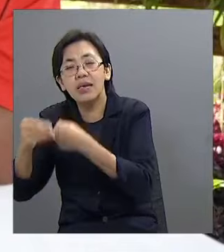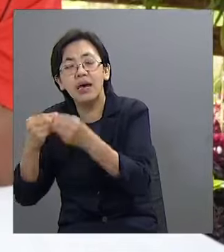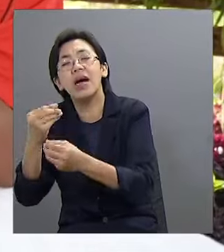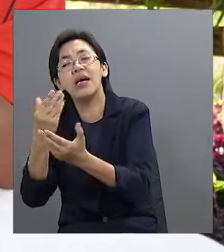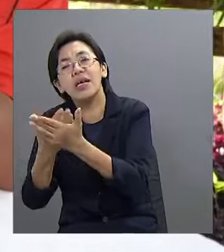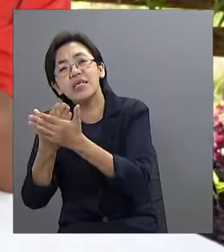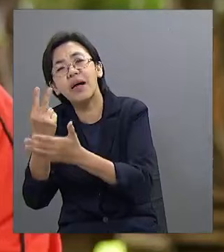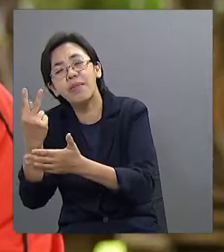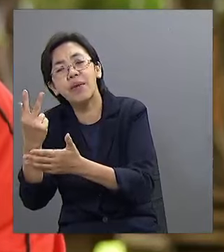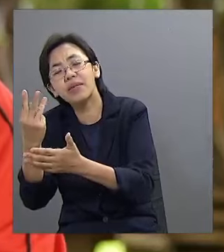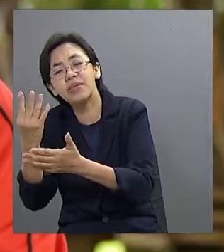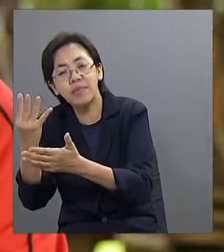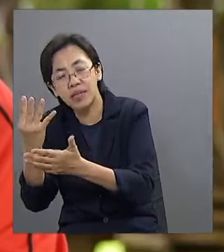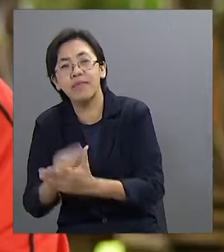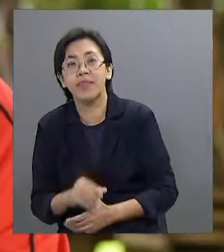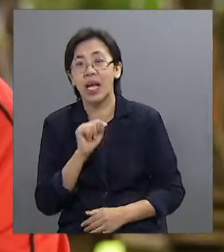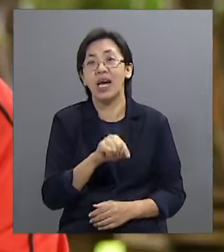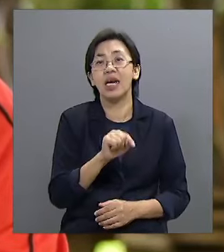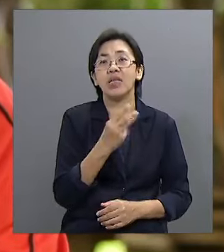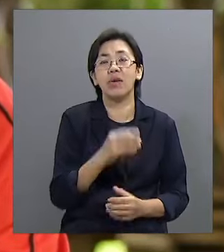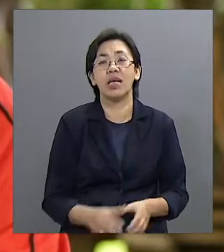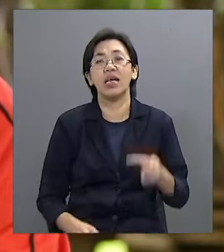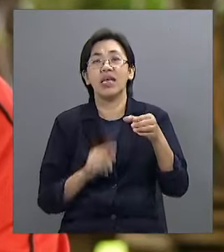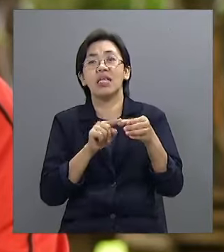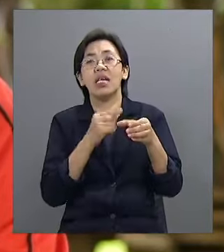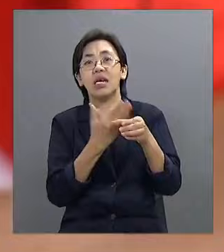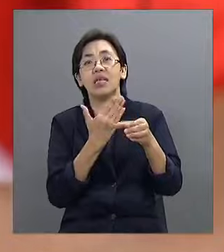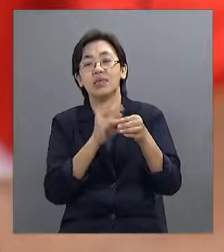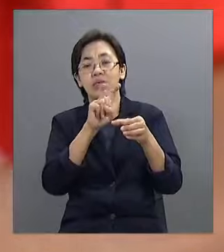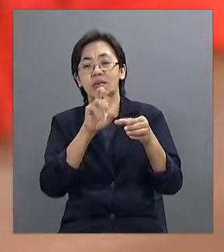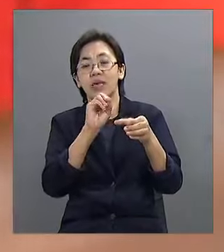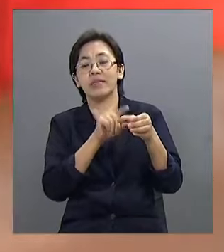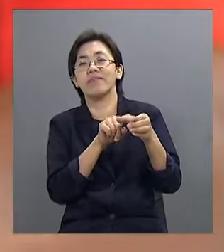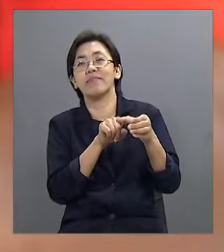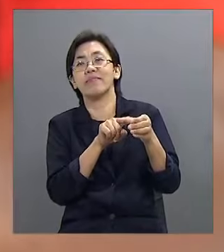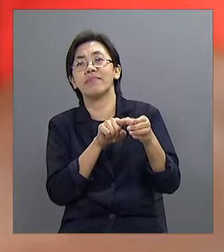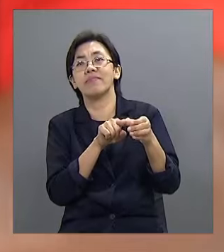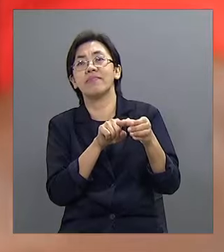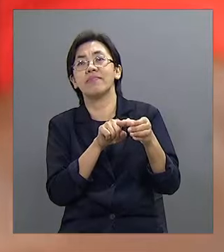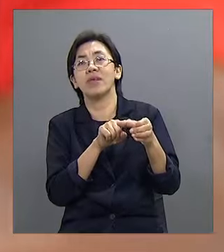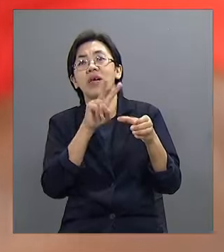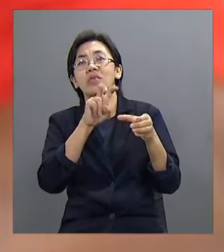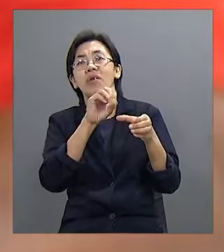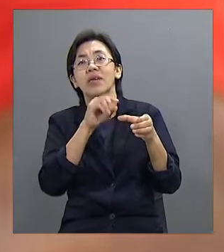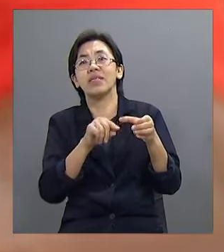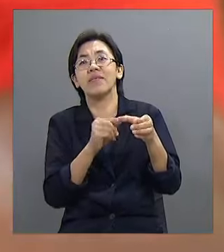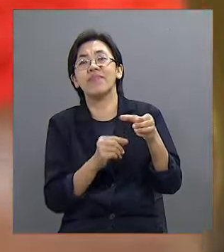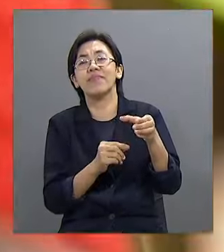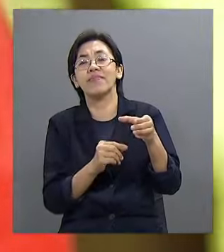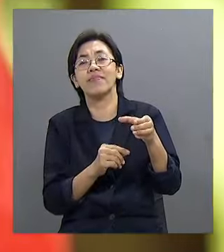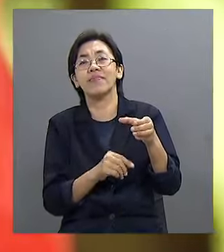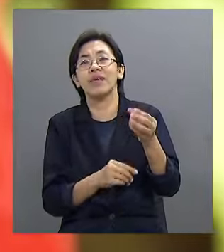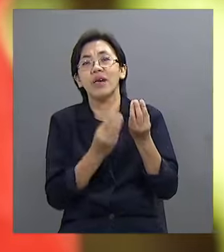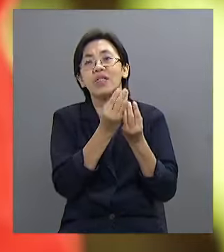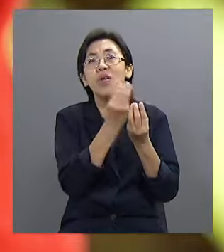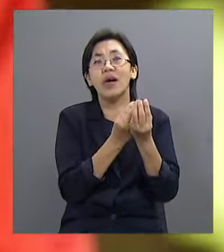าณดอกละ อันนี้ถ้ามาที่ไร่ก็250 อ ย่างเงี้ยเราก็จะมีก้านก็คือเราจะใช้ลวดพันคือ